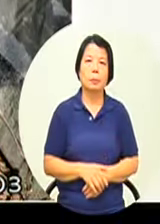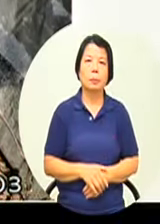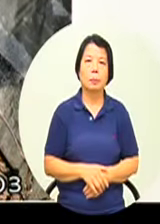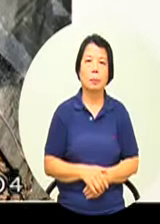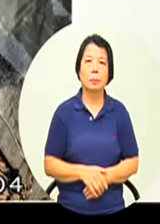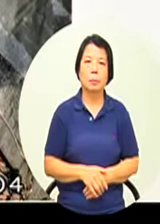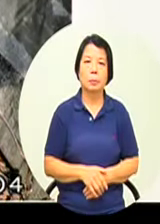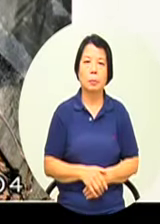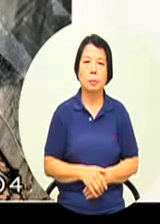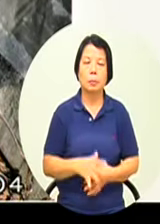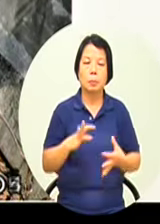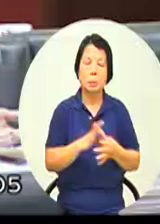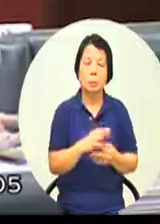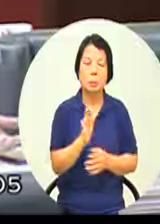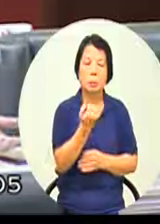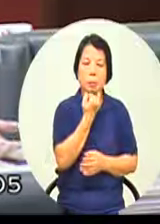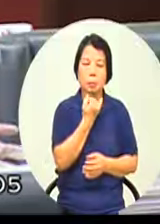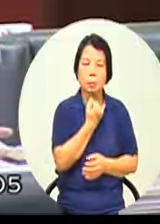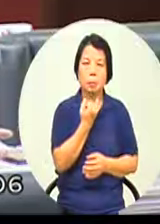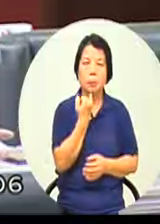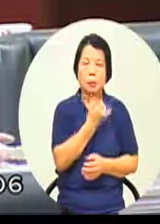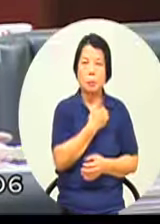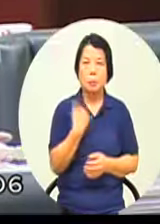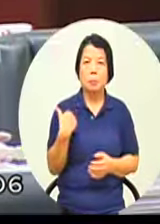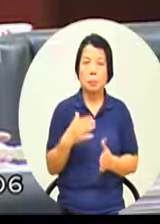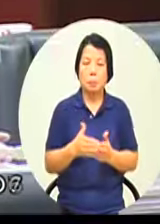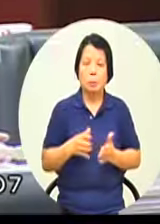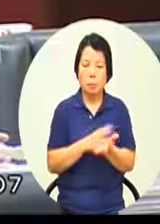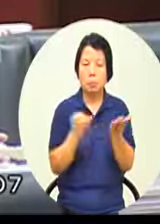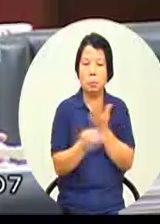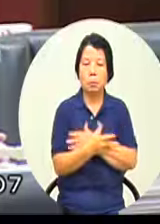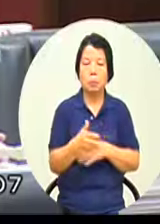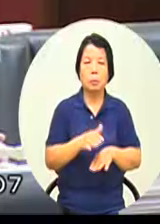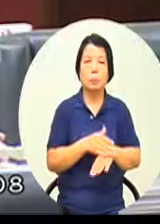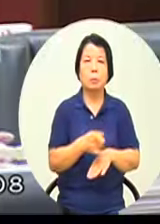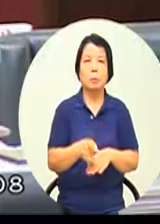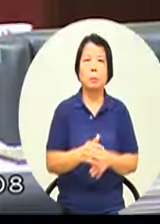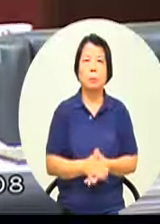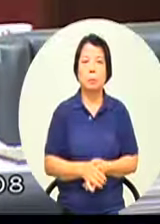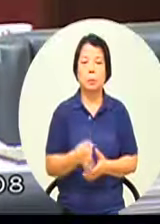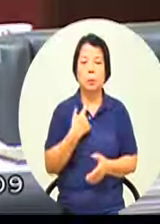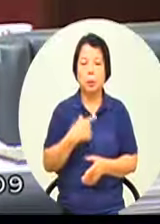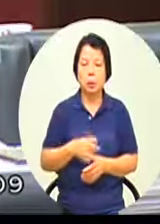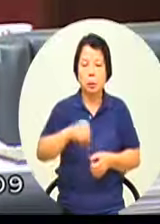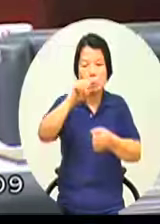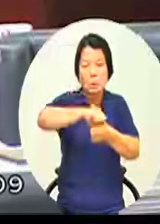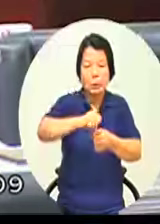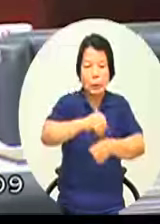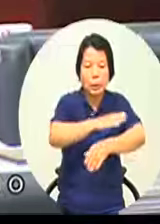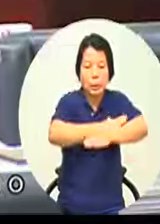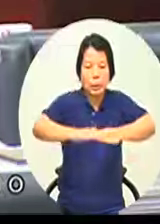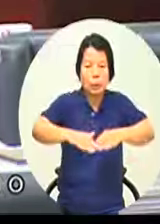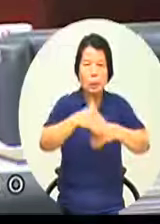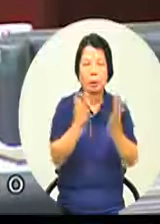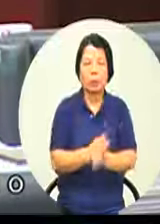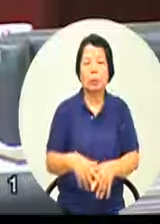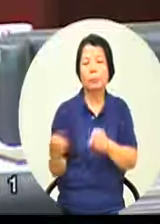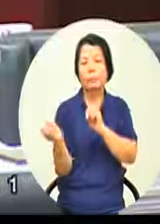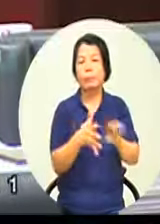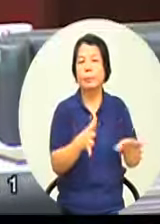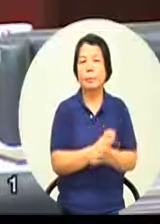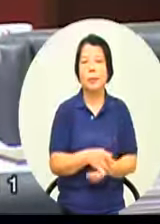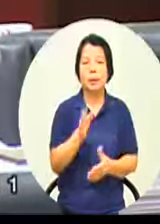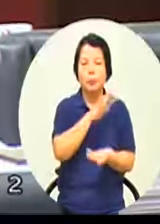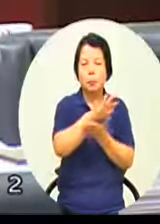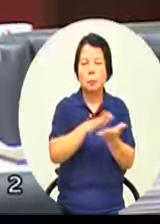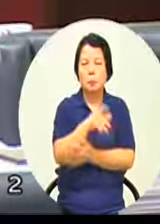为某可能会就是废止嘛，那他们也不会加盖，所以就一直帮我按呢泰格暖